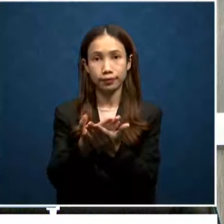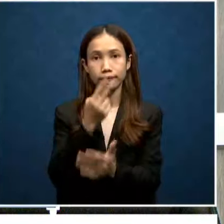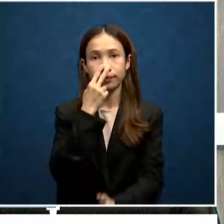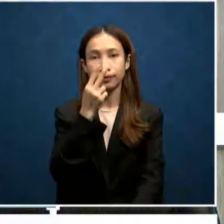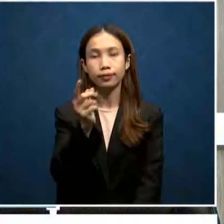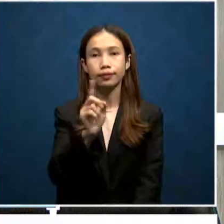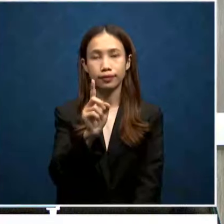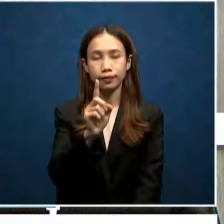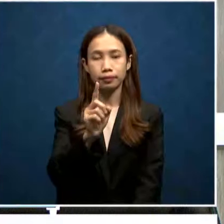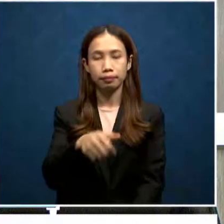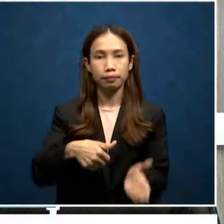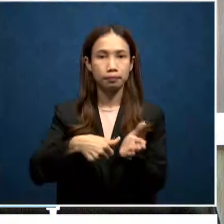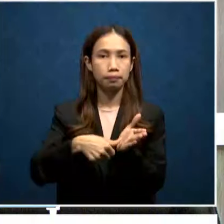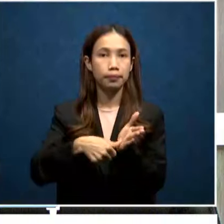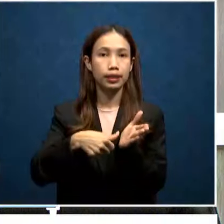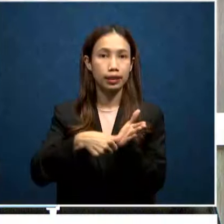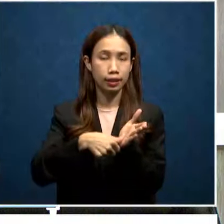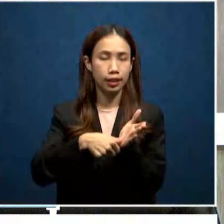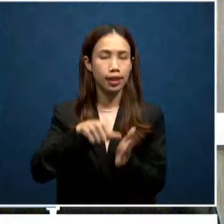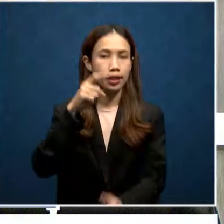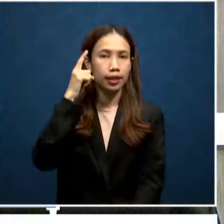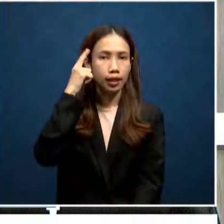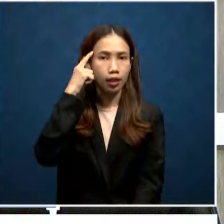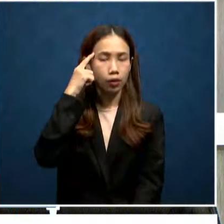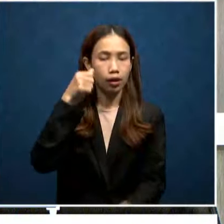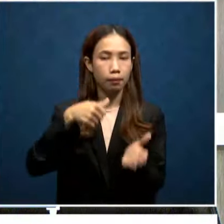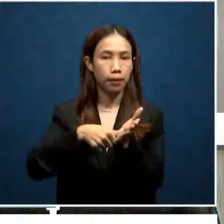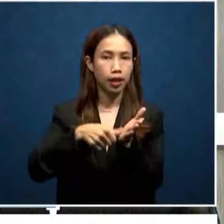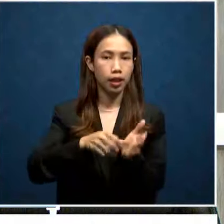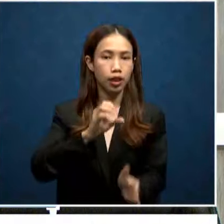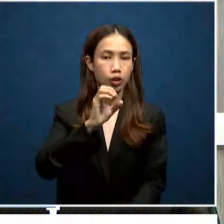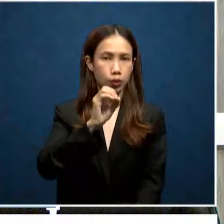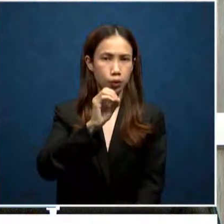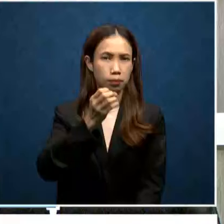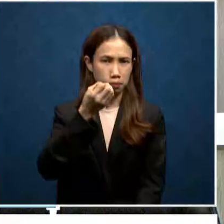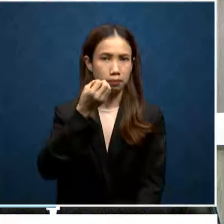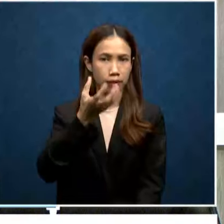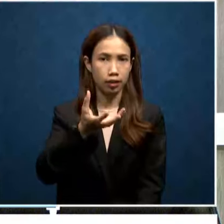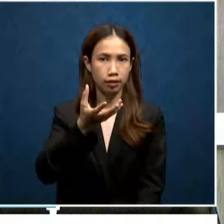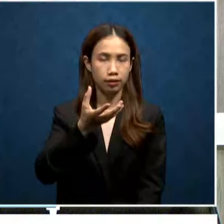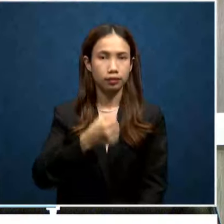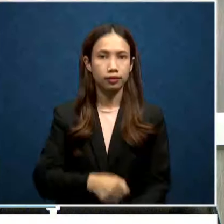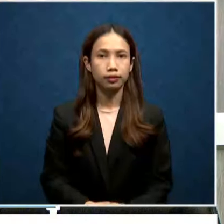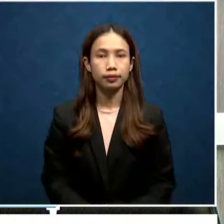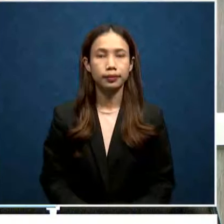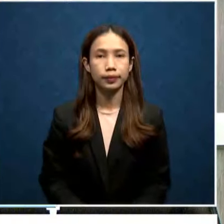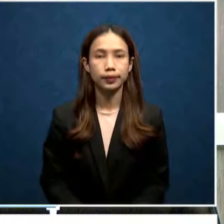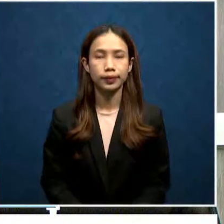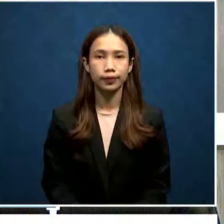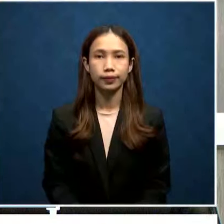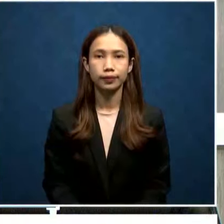เอ่อมีหนี้ที่คาดว่าจะเป็นหนี้ศูนยน่ะค่อนข้างสูงนะ